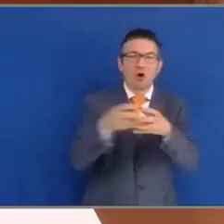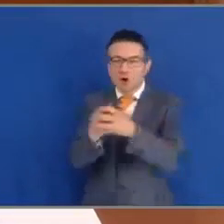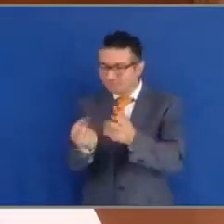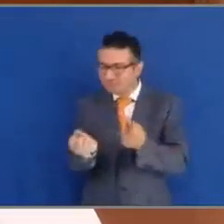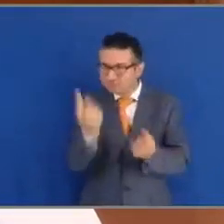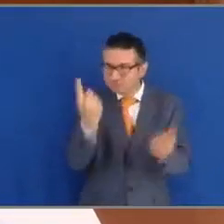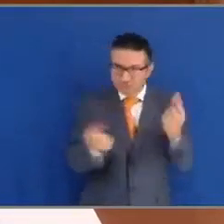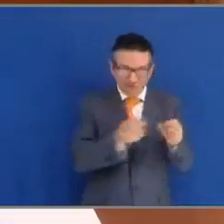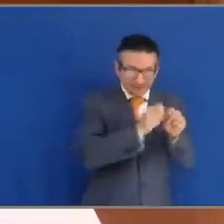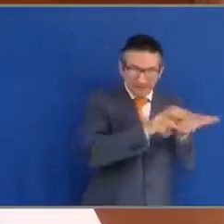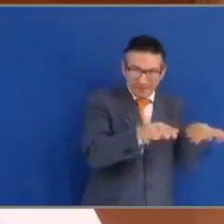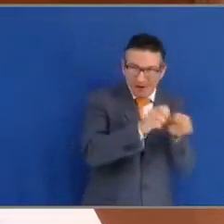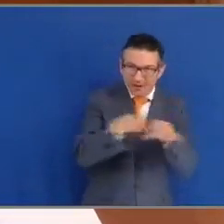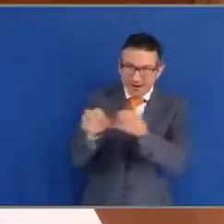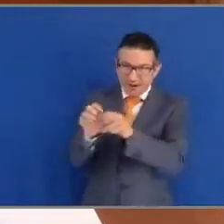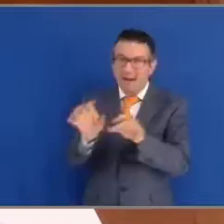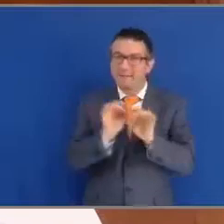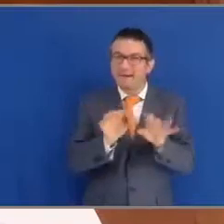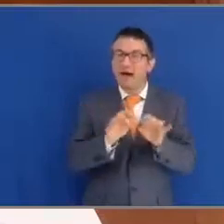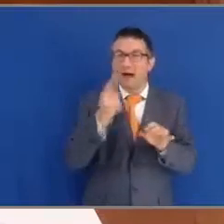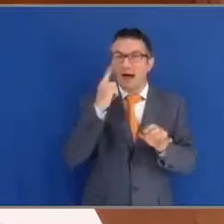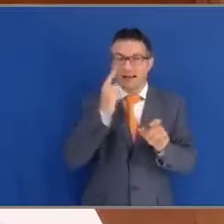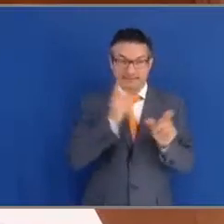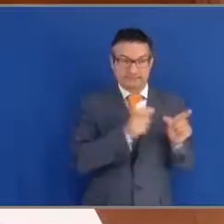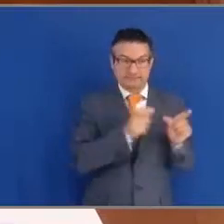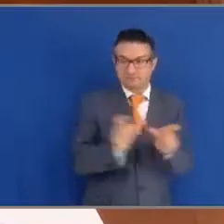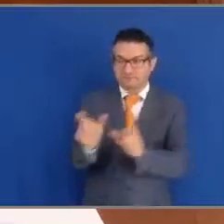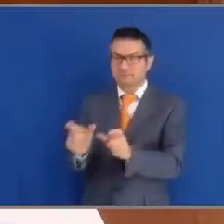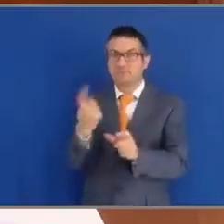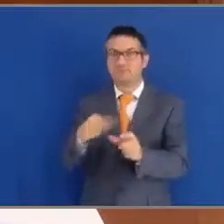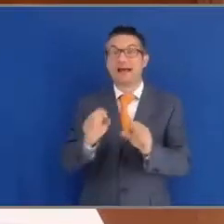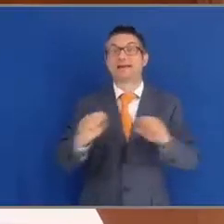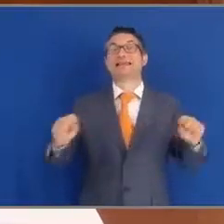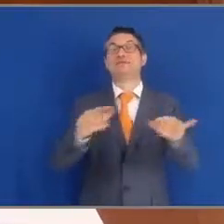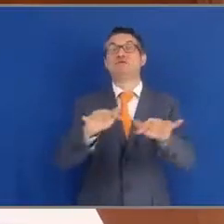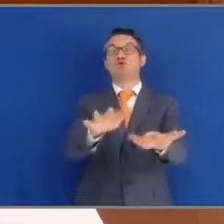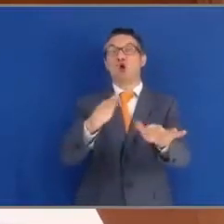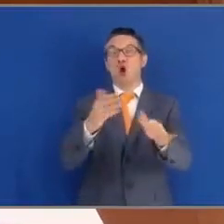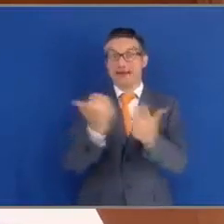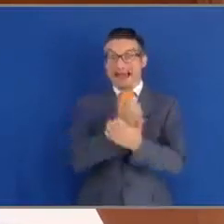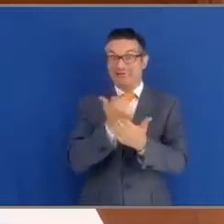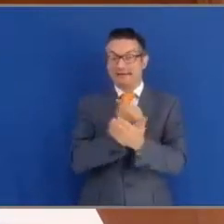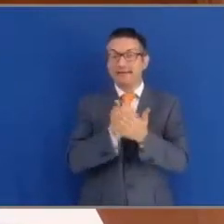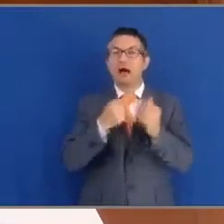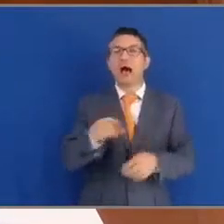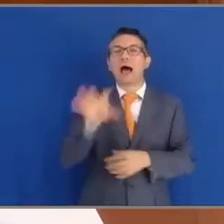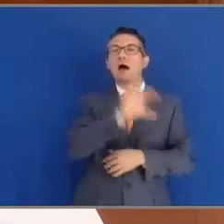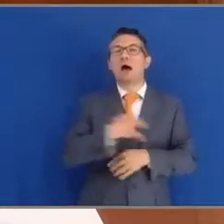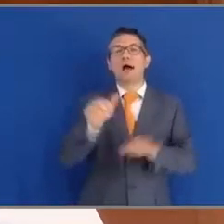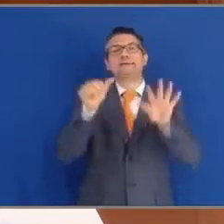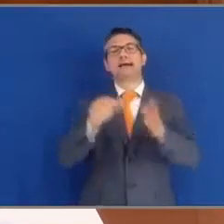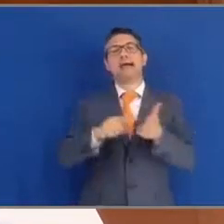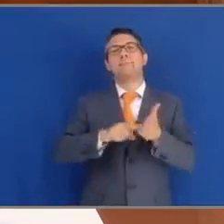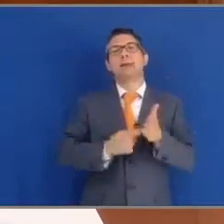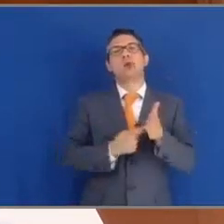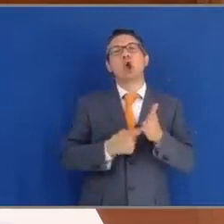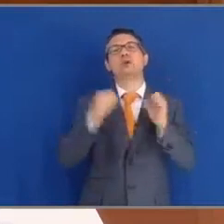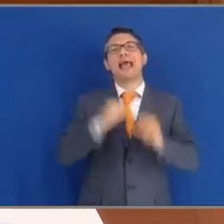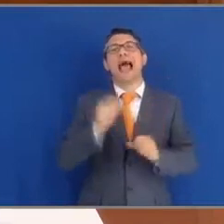chiusi nel rischio della diffusione del virus, noi siamo in una regione di 6 milioni di abitanti